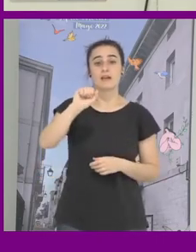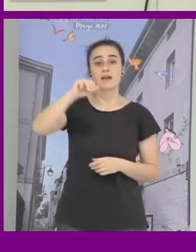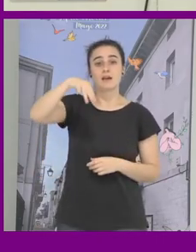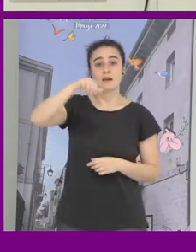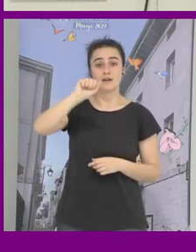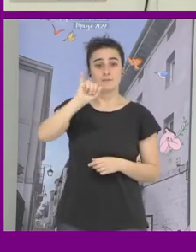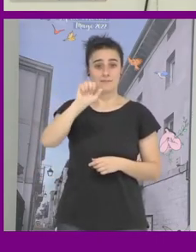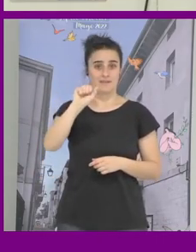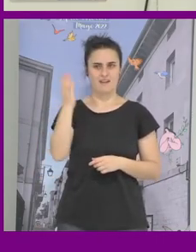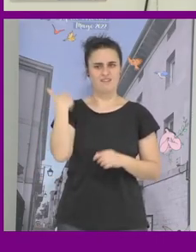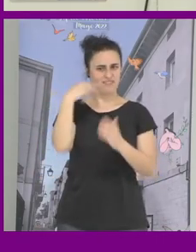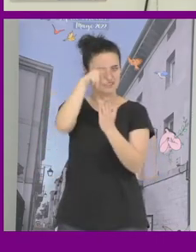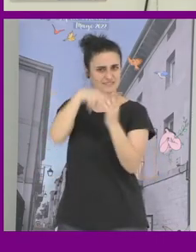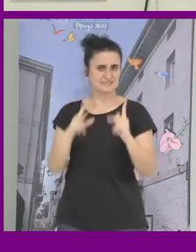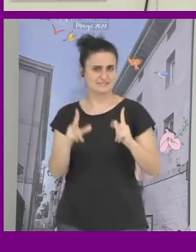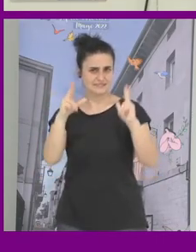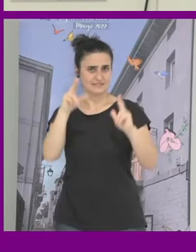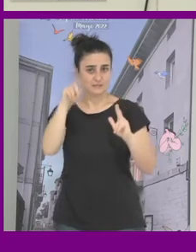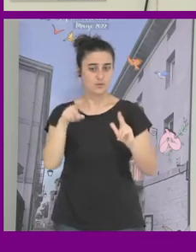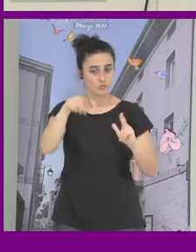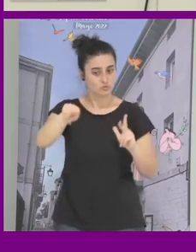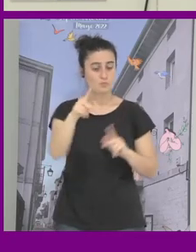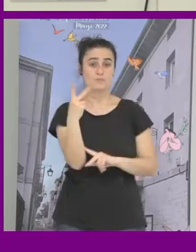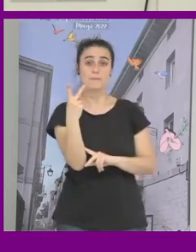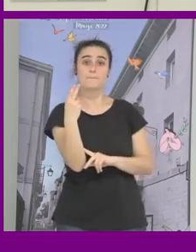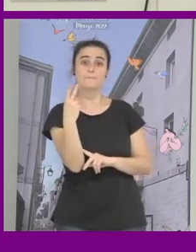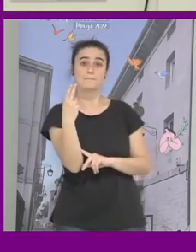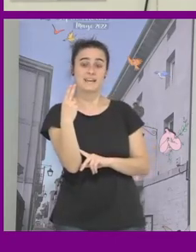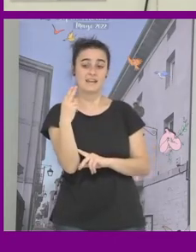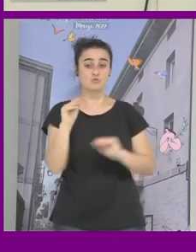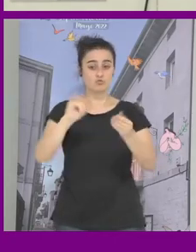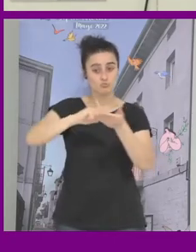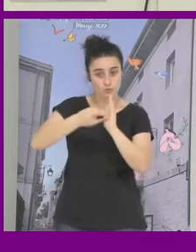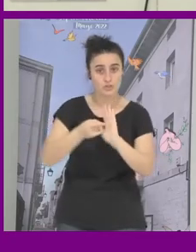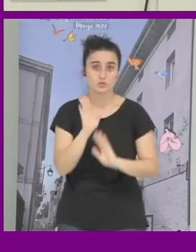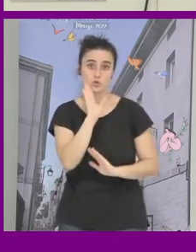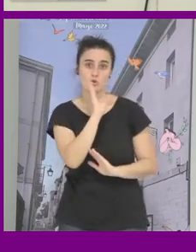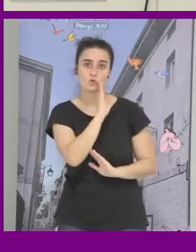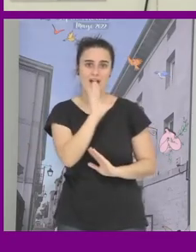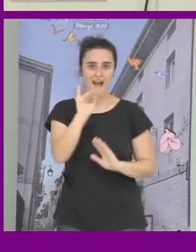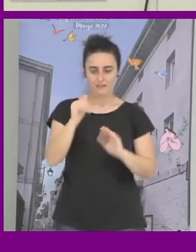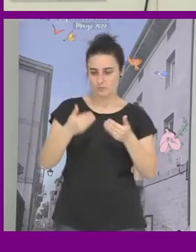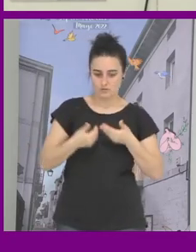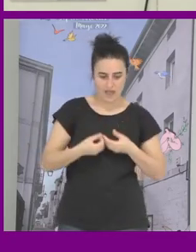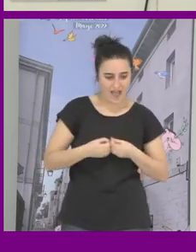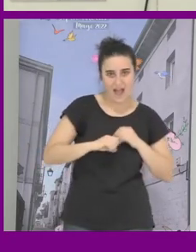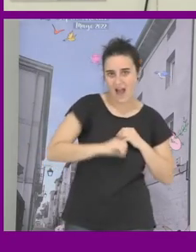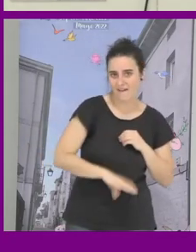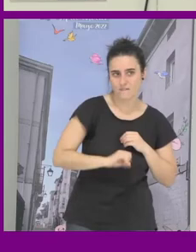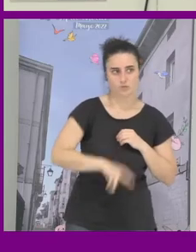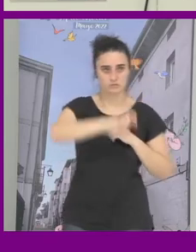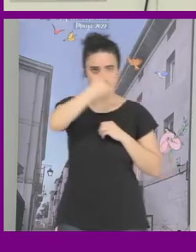irakurri dizudanak, ba, izan dituzte bere bikote, oza, bere amatasun proiektuan, aborto pila, heriotza